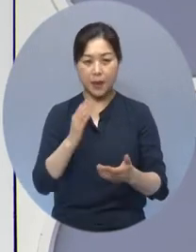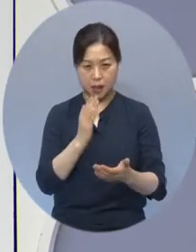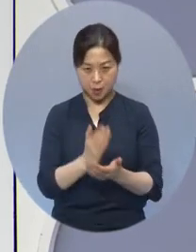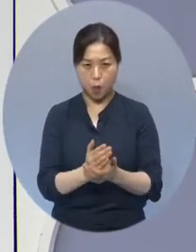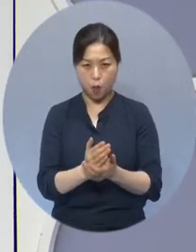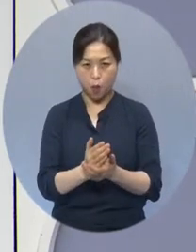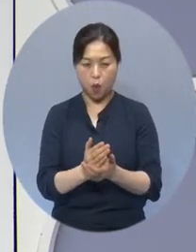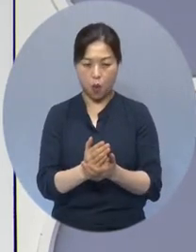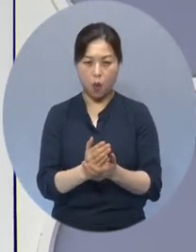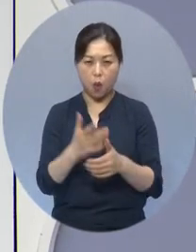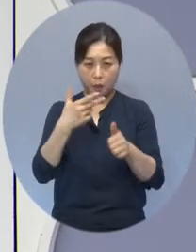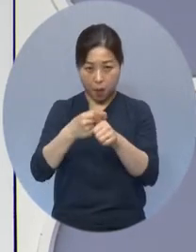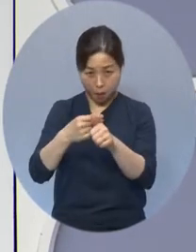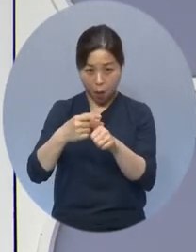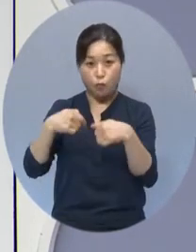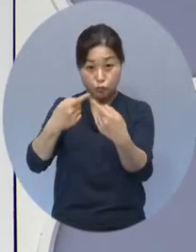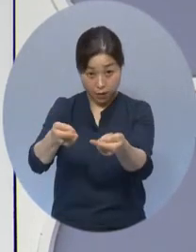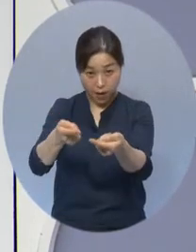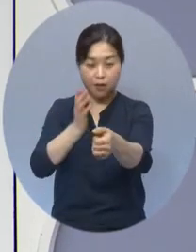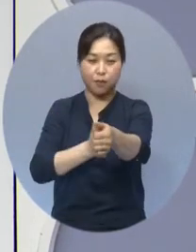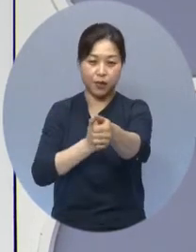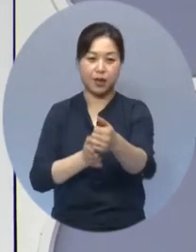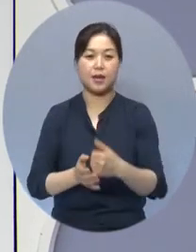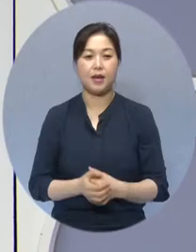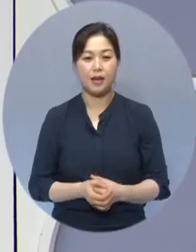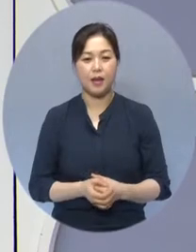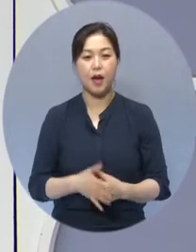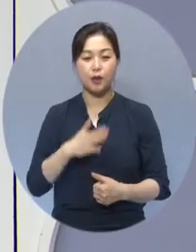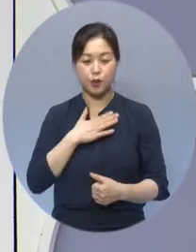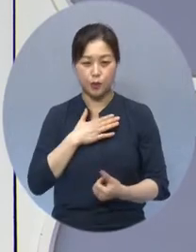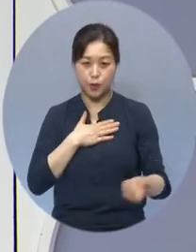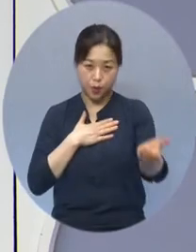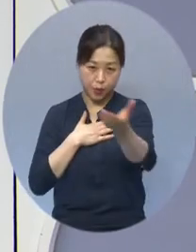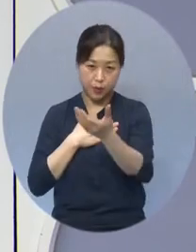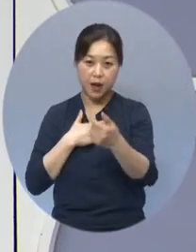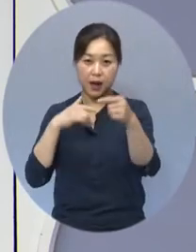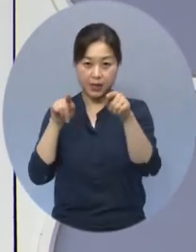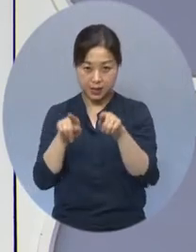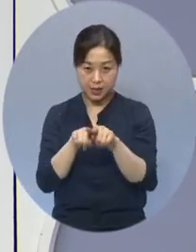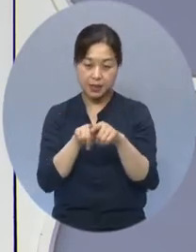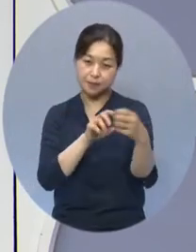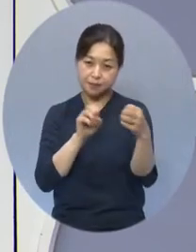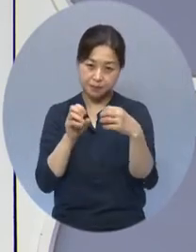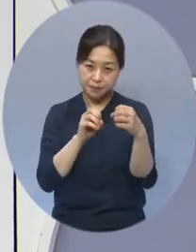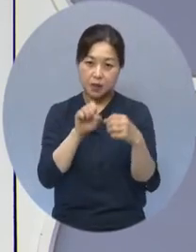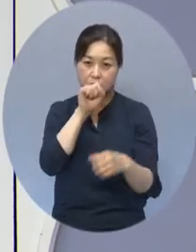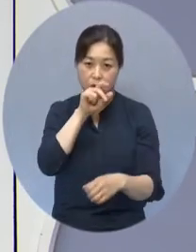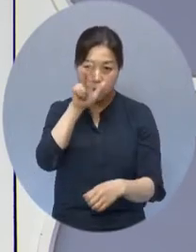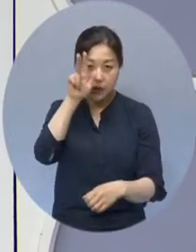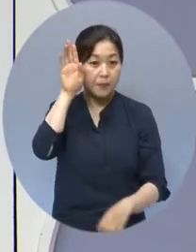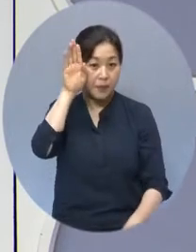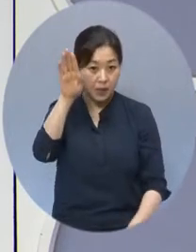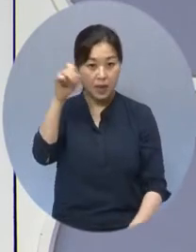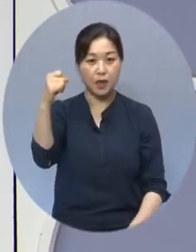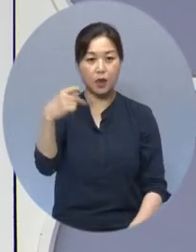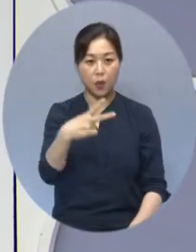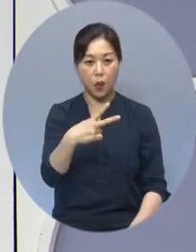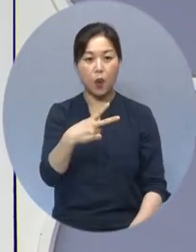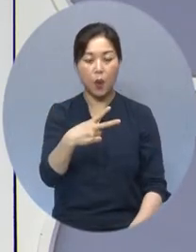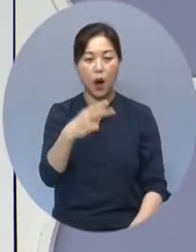합니다. 저도 여러분과 함께 끊임없이 소통하면서 용인의 미래와 대한민국의 행복을